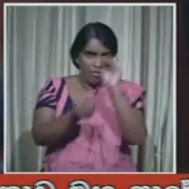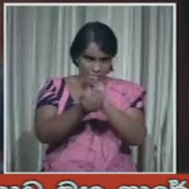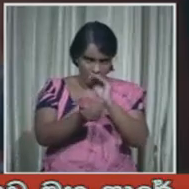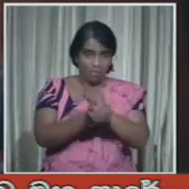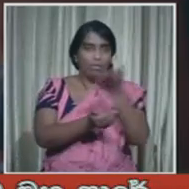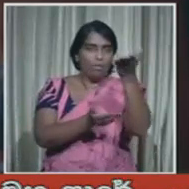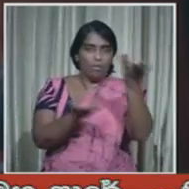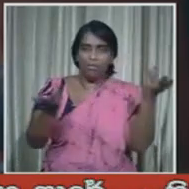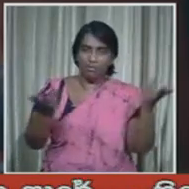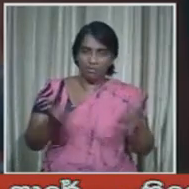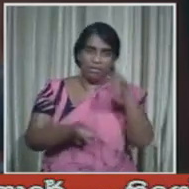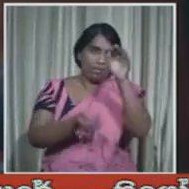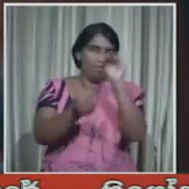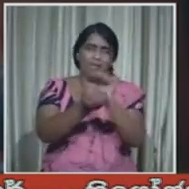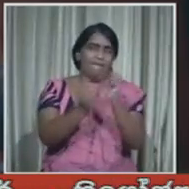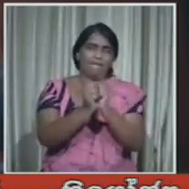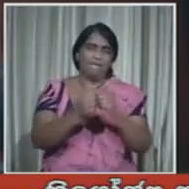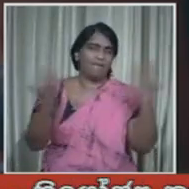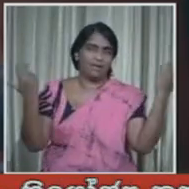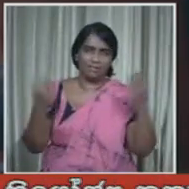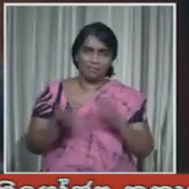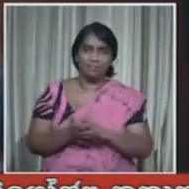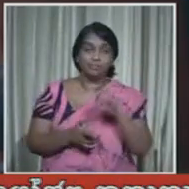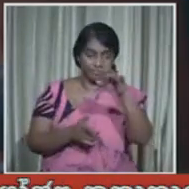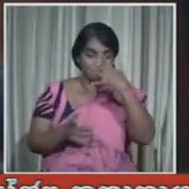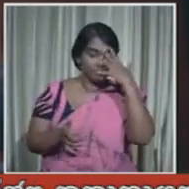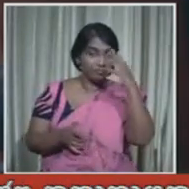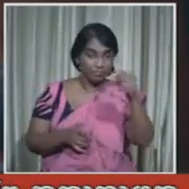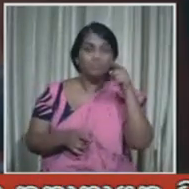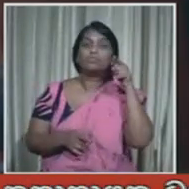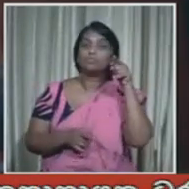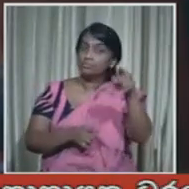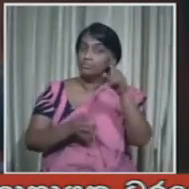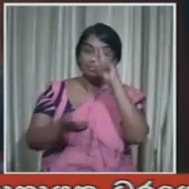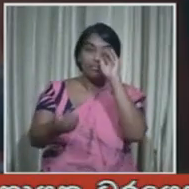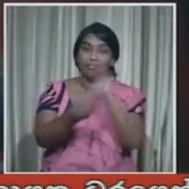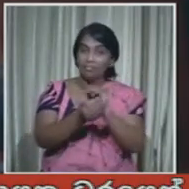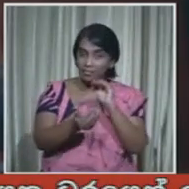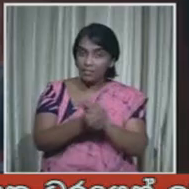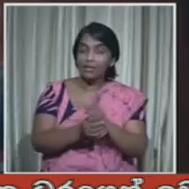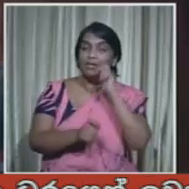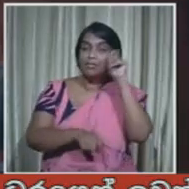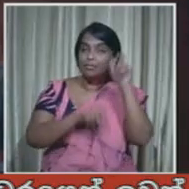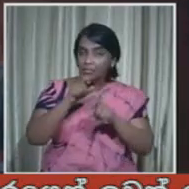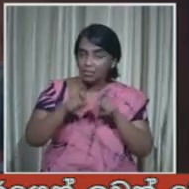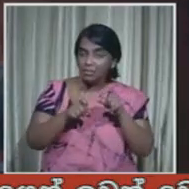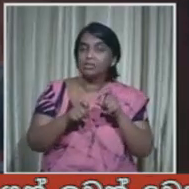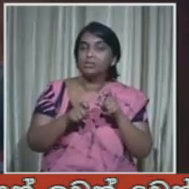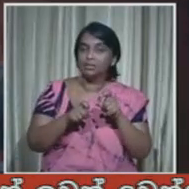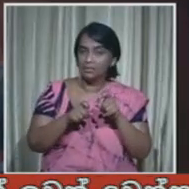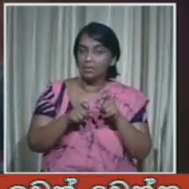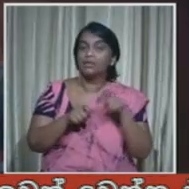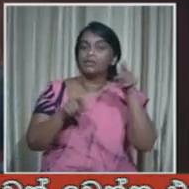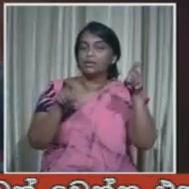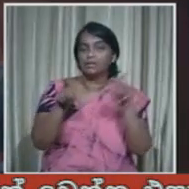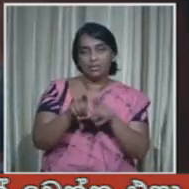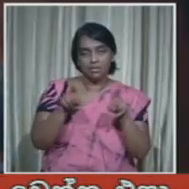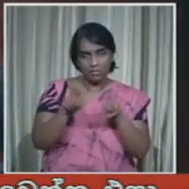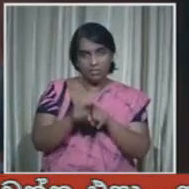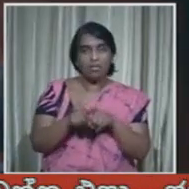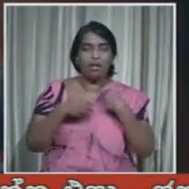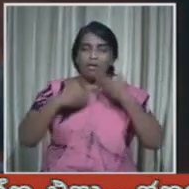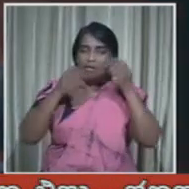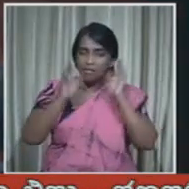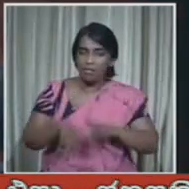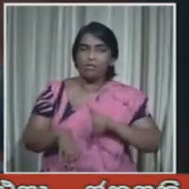ආරක්ෂා වෙන්න ඕගොල්ලෝ ආරක්ෂා වෙන්න ඕනේ නැහැ හරිද මතක තබා ගන්න ඕගොල්ලෝ ආරක්ෂා වෙන්න ඕනේ ජනතාවගේ මත හරිද ඒ නිසා ගරු කතාම අවසන් වශයෙන් මා